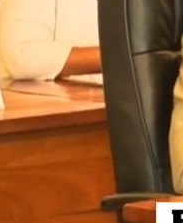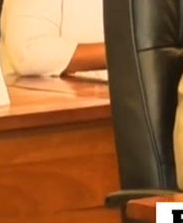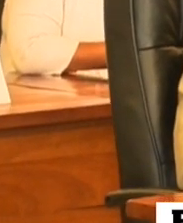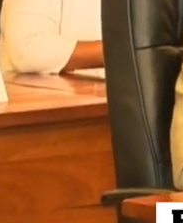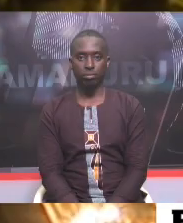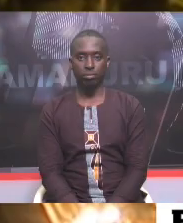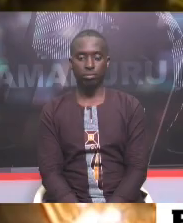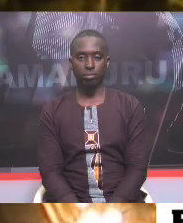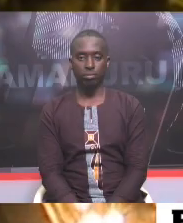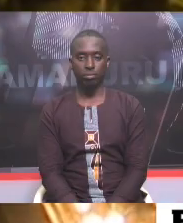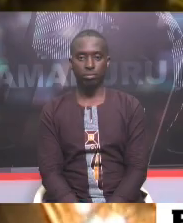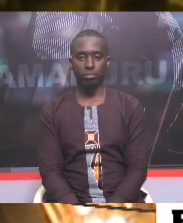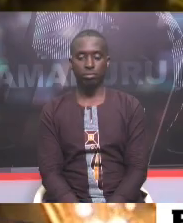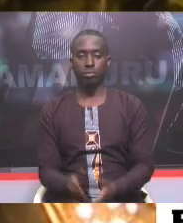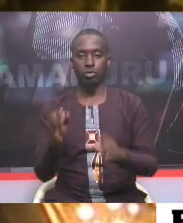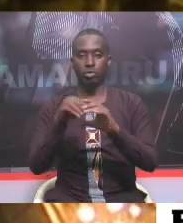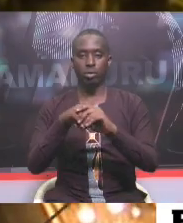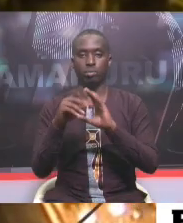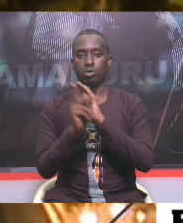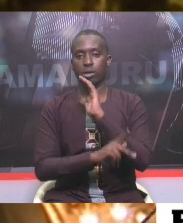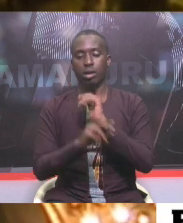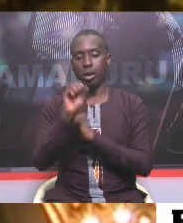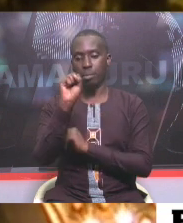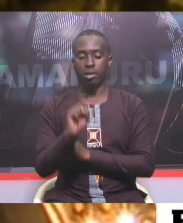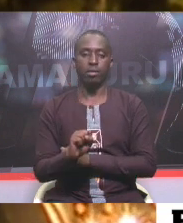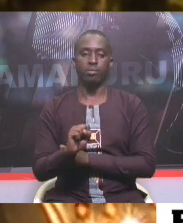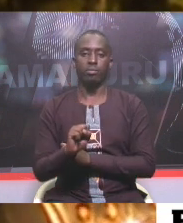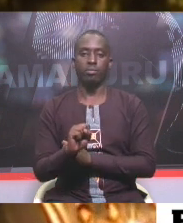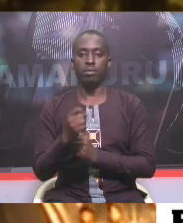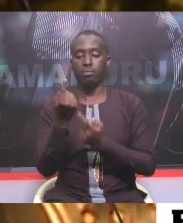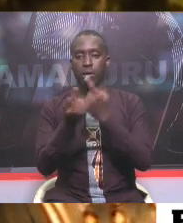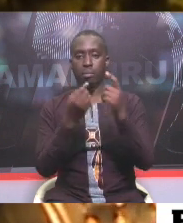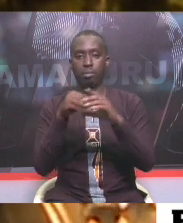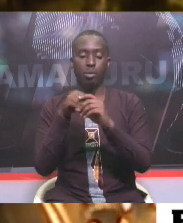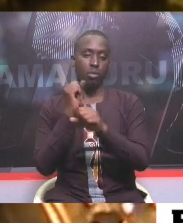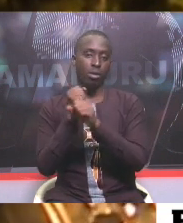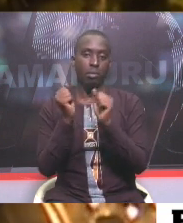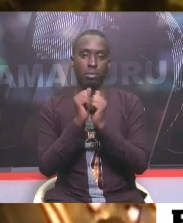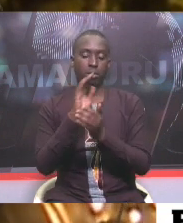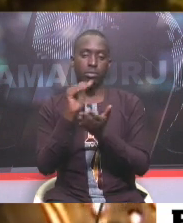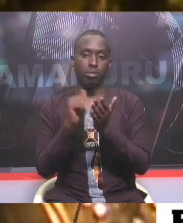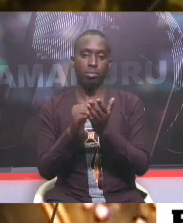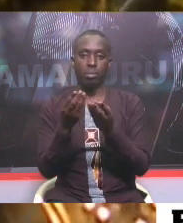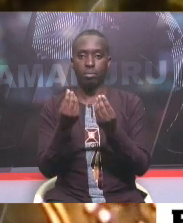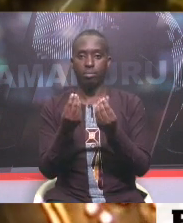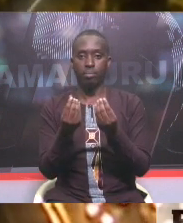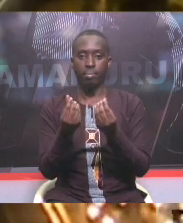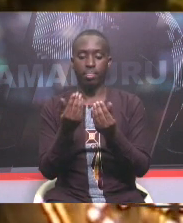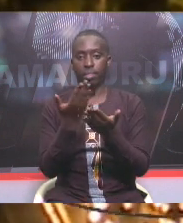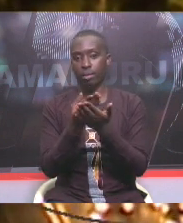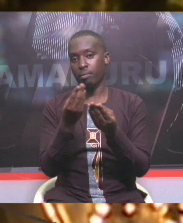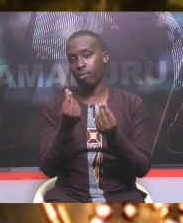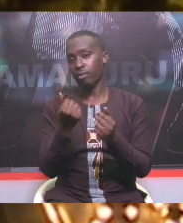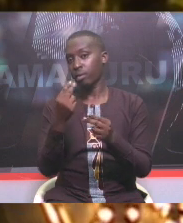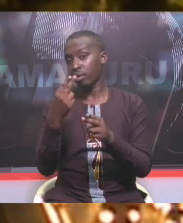ingano z'uwasabwaga twerekeze mu ntara y'amajyepfo aho hari bamwe mu bakorana n'ibigo by'imari basaba ko amafaranga